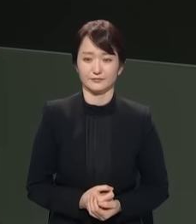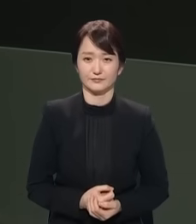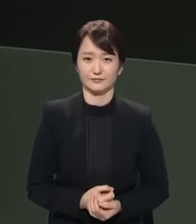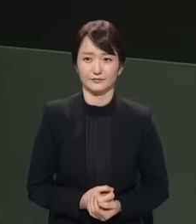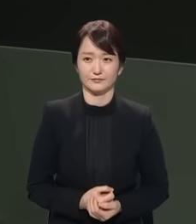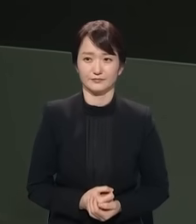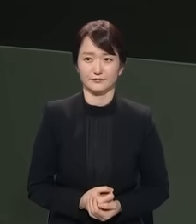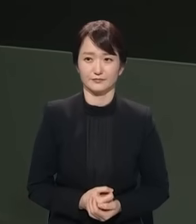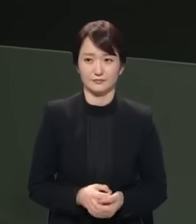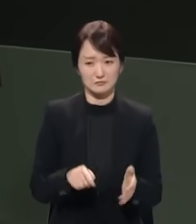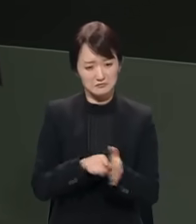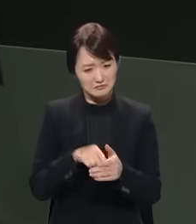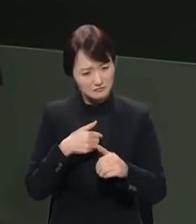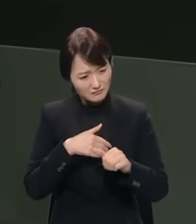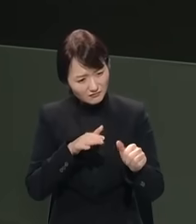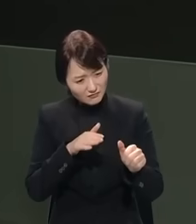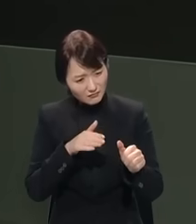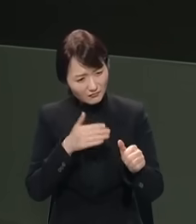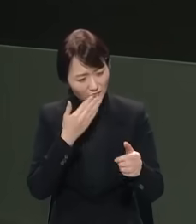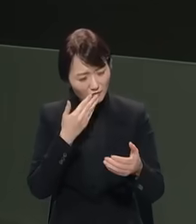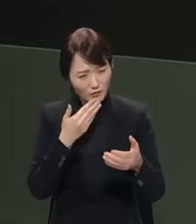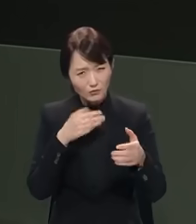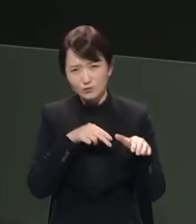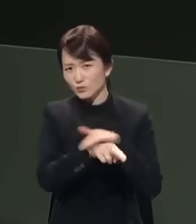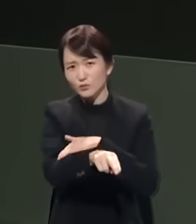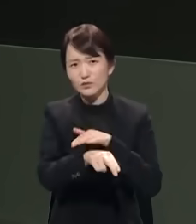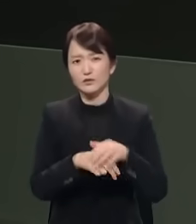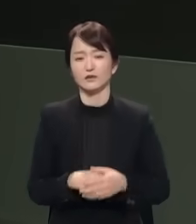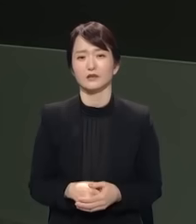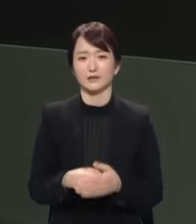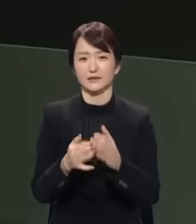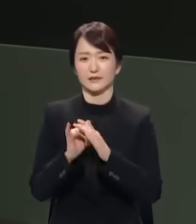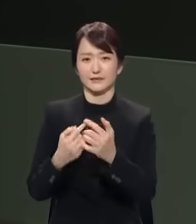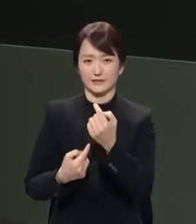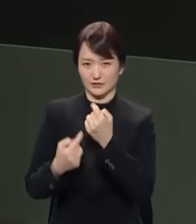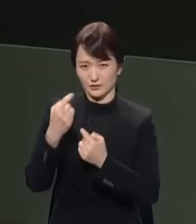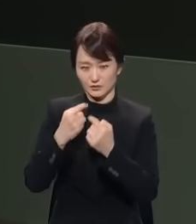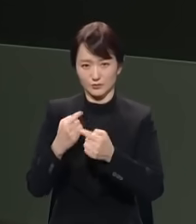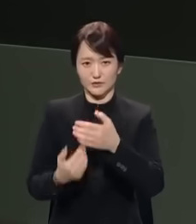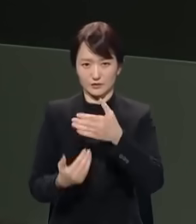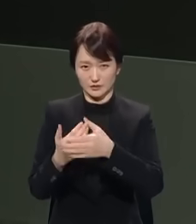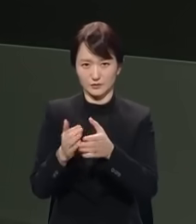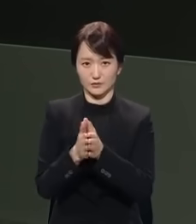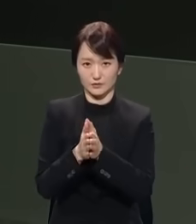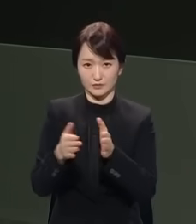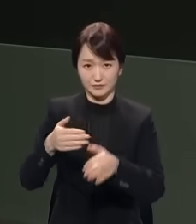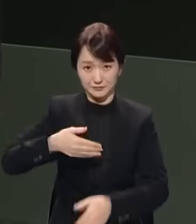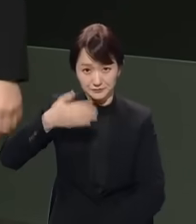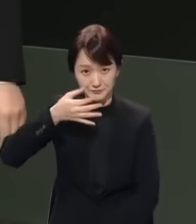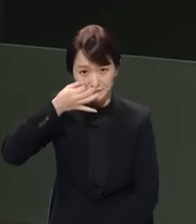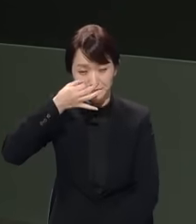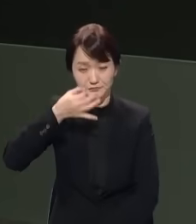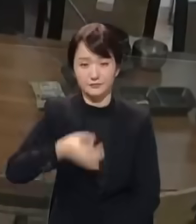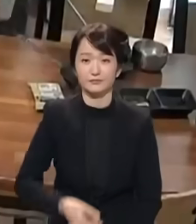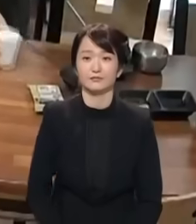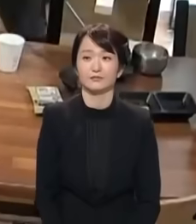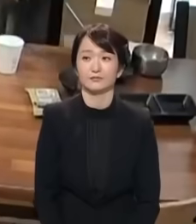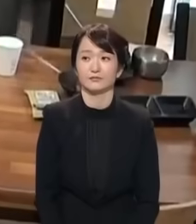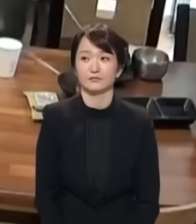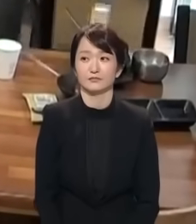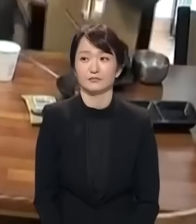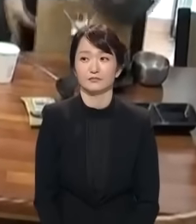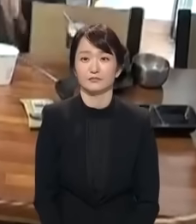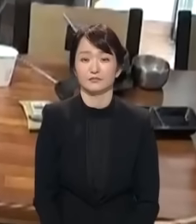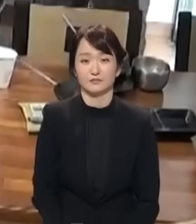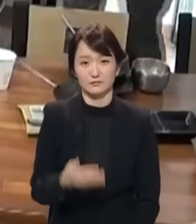믿고 보내줬더니 먹튀입니다. 자, 사방가족께서 제보해 주신 먹튀로 시작합니다. 영상 보시죠.